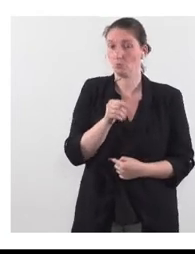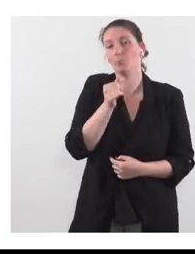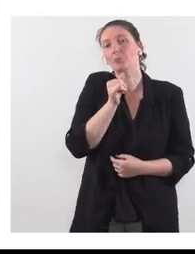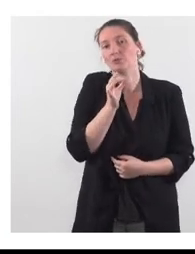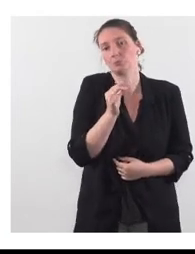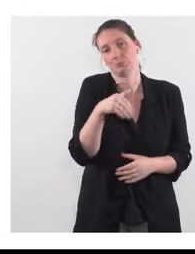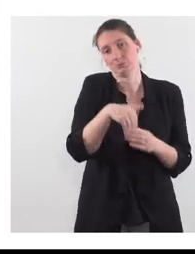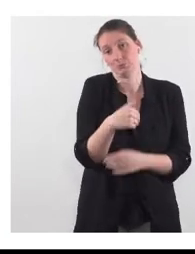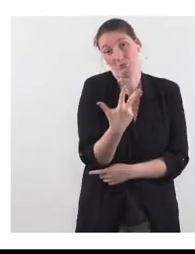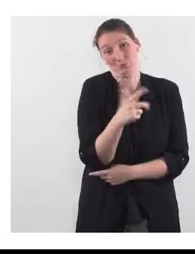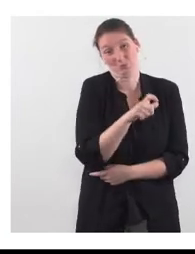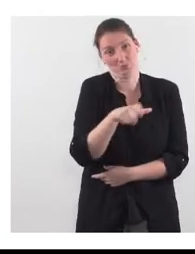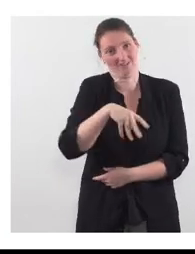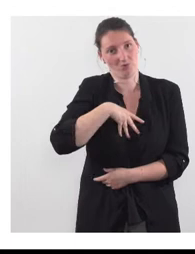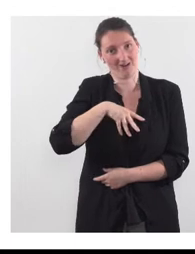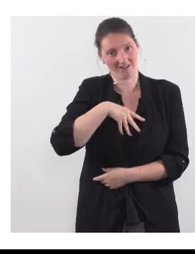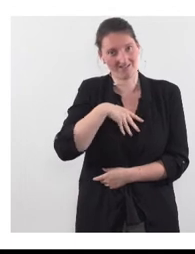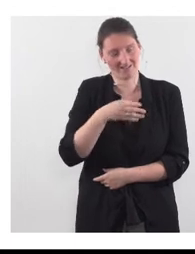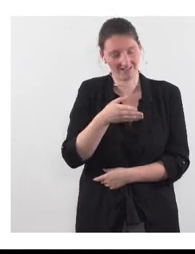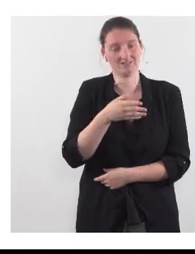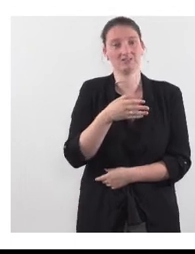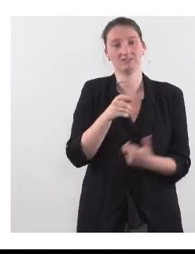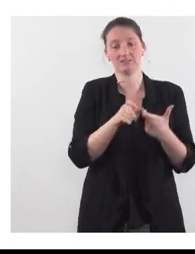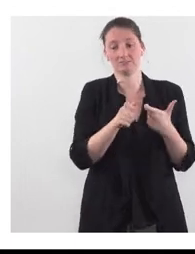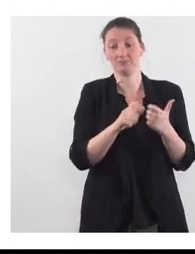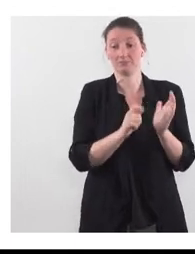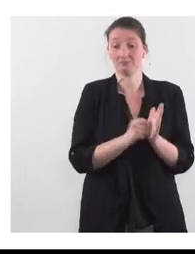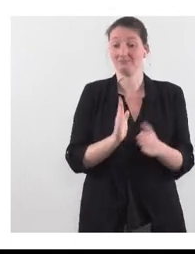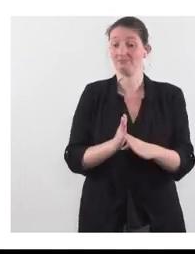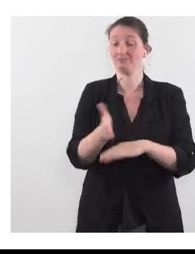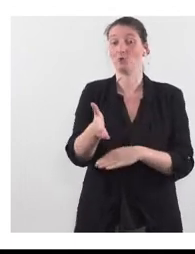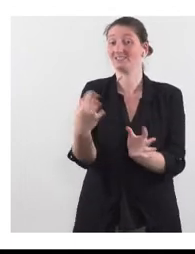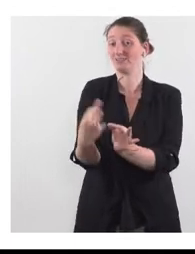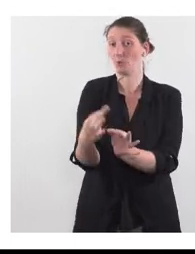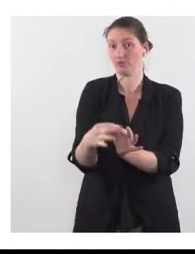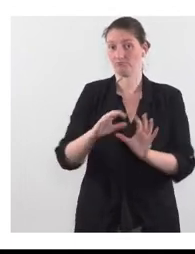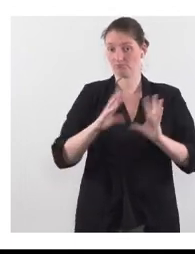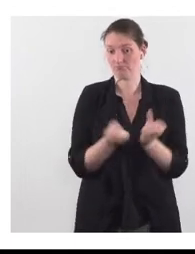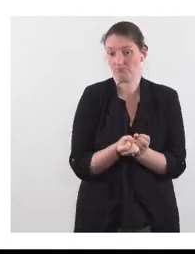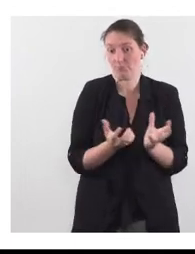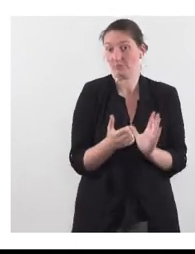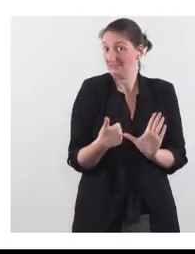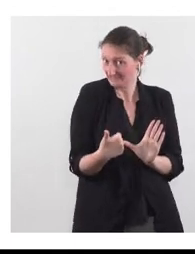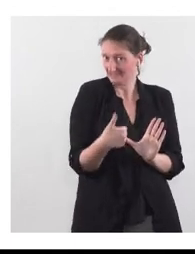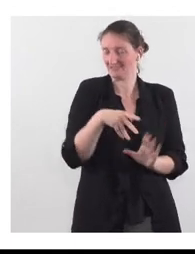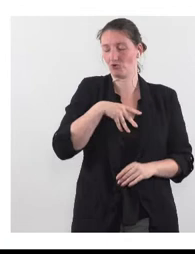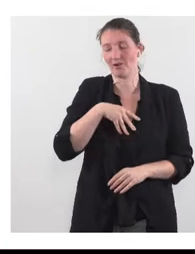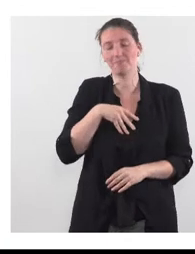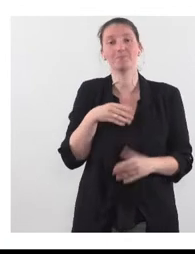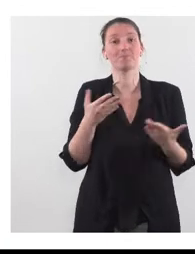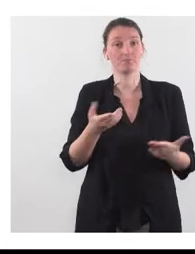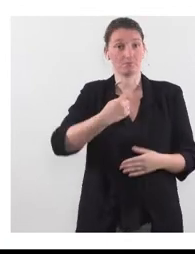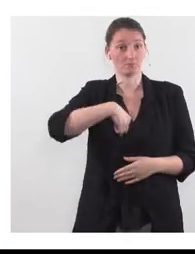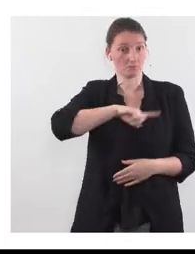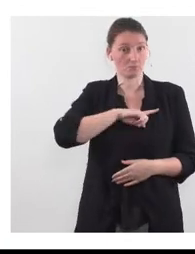Nous sommes 3 avocats. Après l'été, nous serons 6 avocats dans cette commission. Nous ne conduisons pas